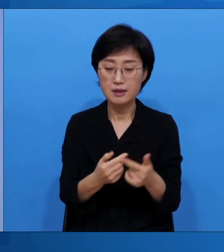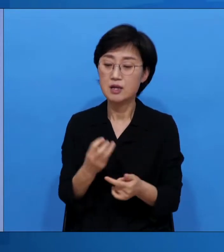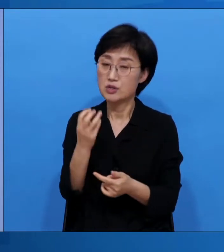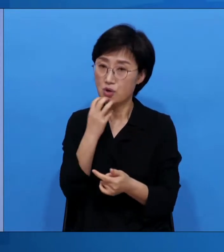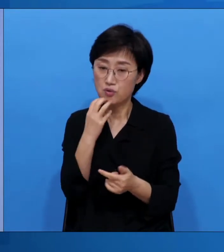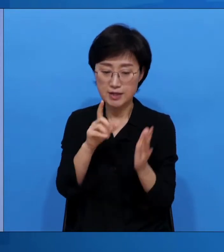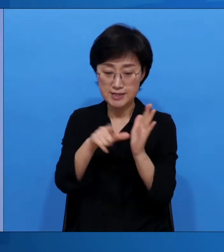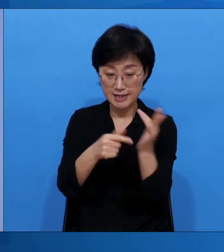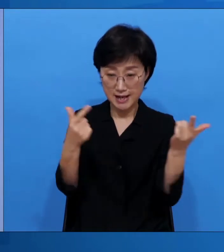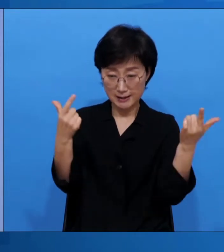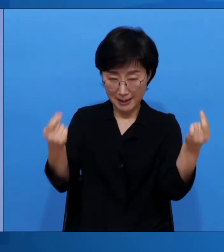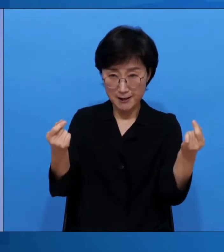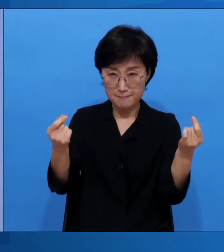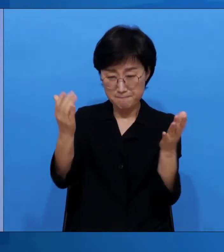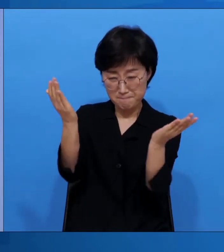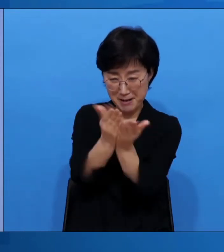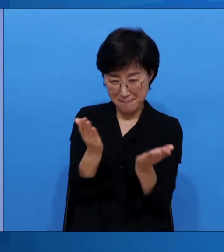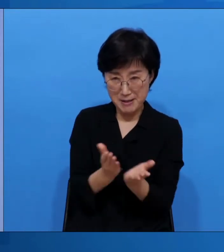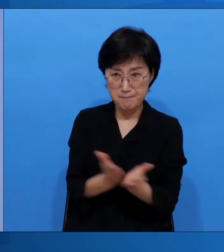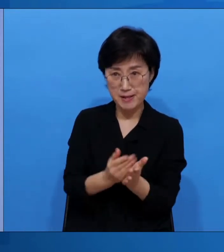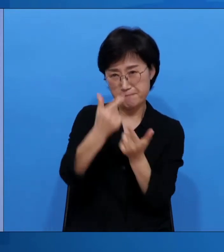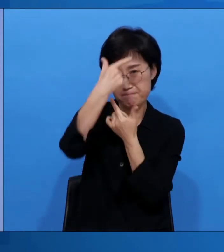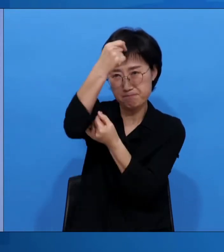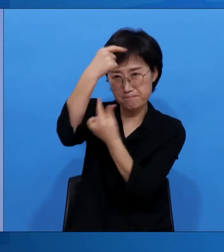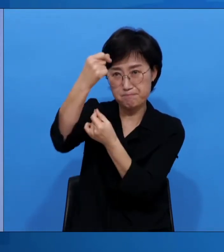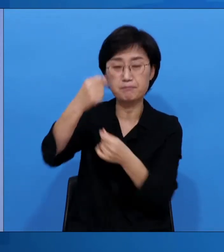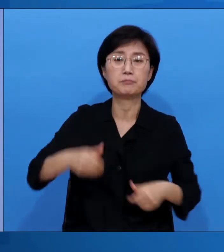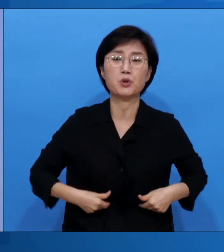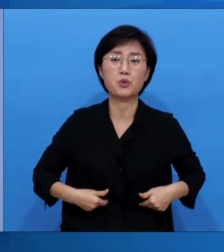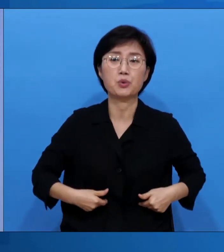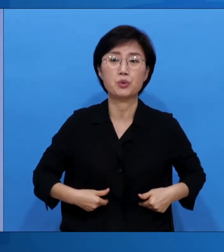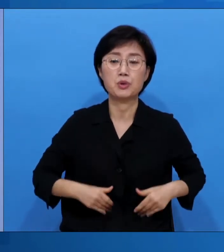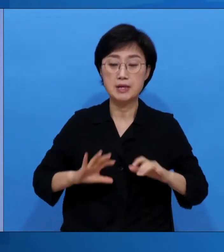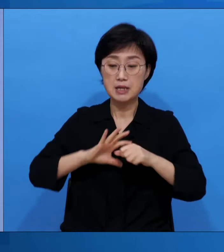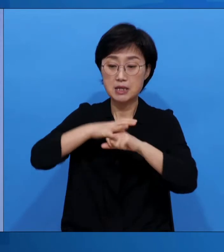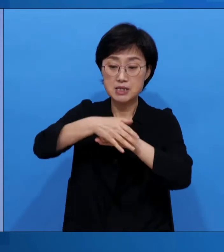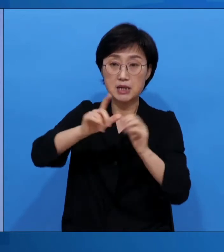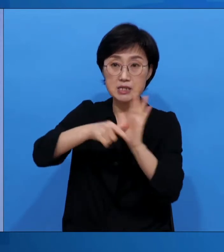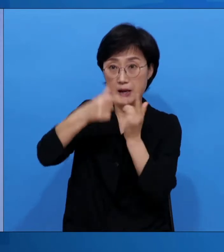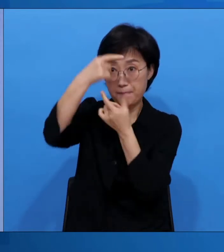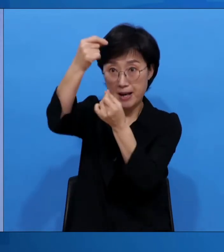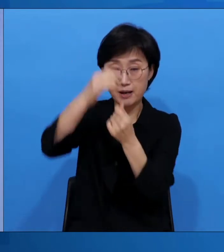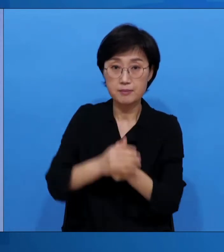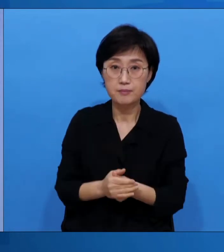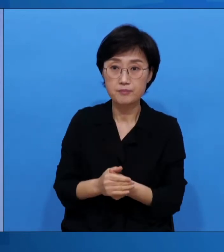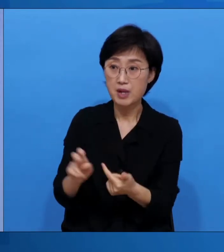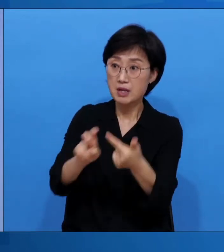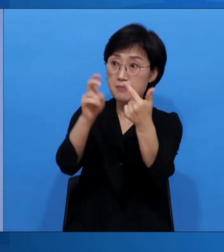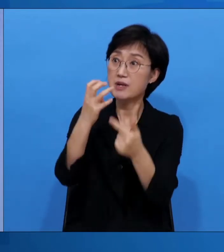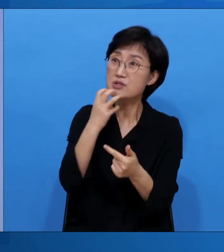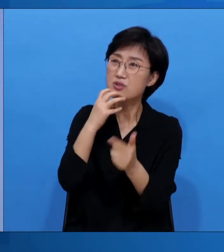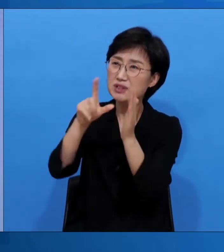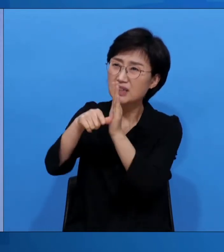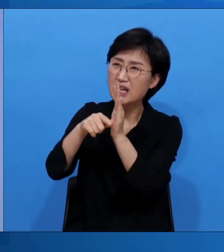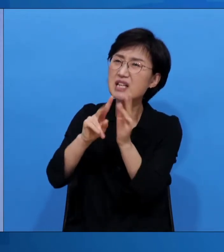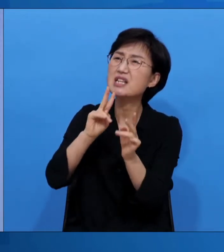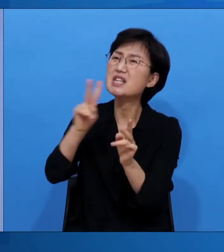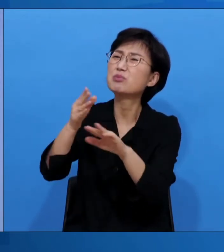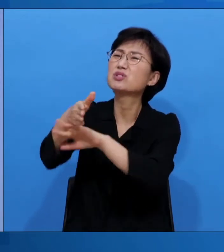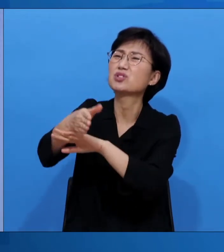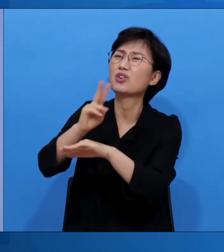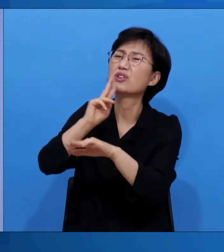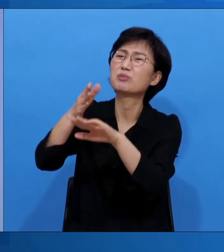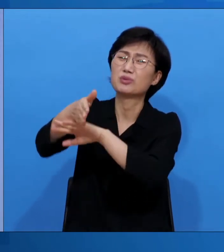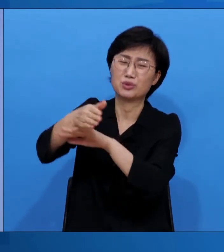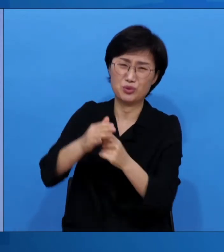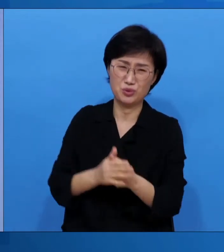clocks that we use here at this church and Emmanuel Seoul must be accurately the same. 그 임마누엘 서울은 시계 2분 늦어요. But the Emmanuel Seoul, your watches are about 2 minutes